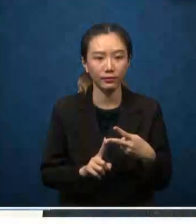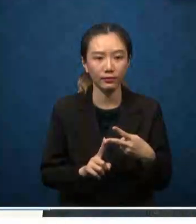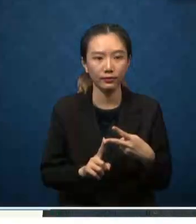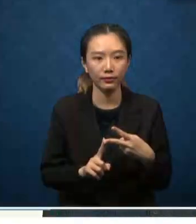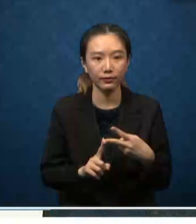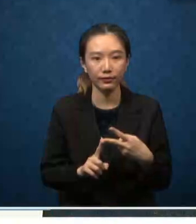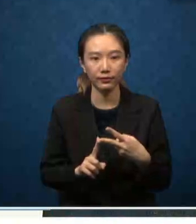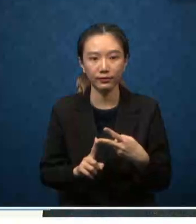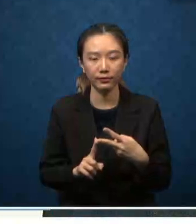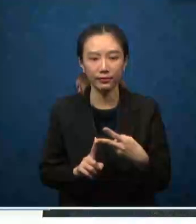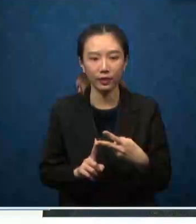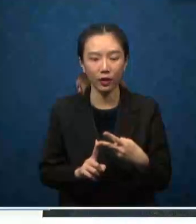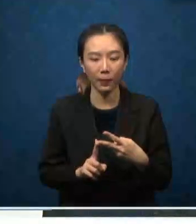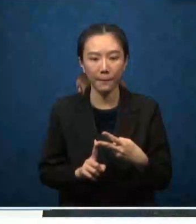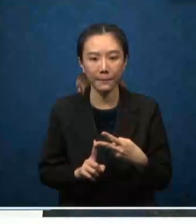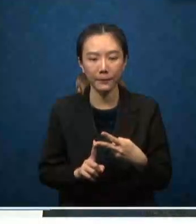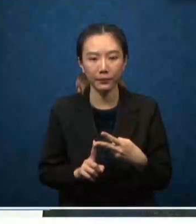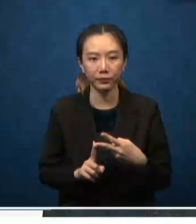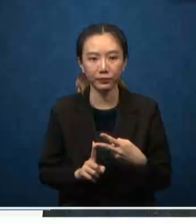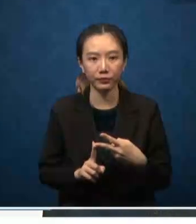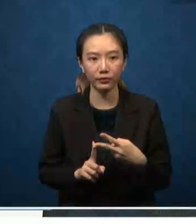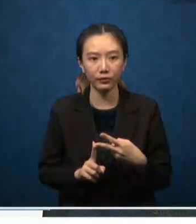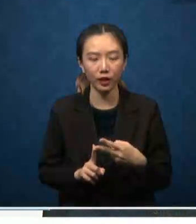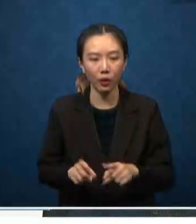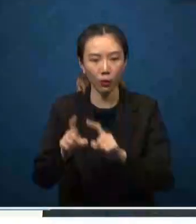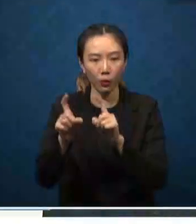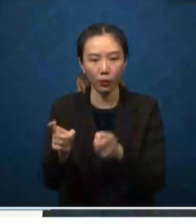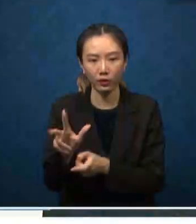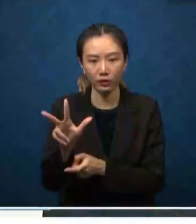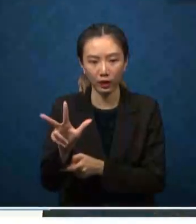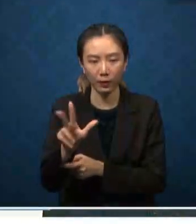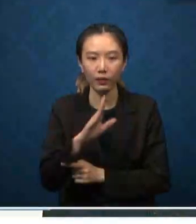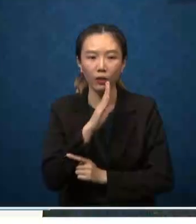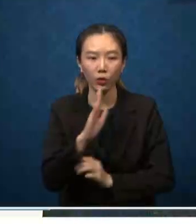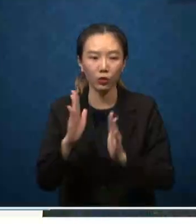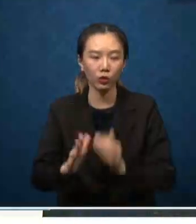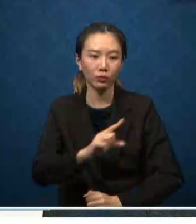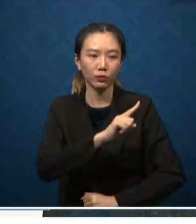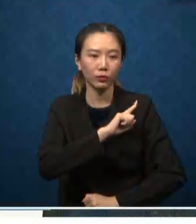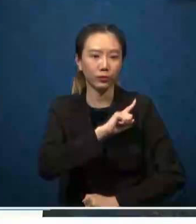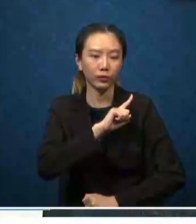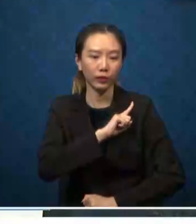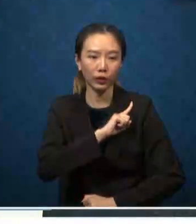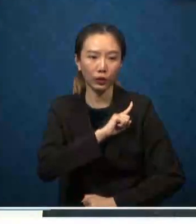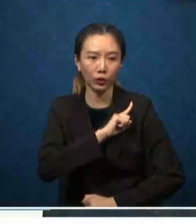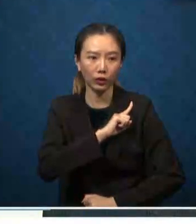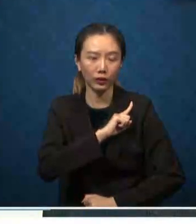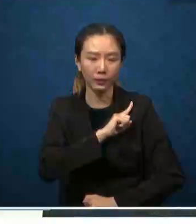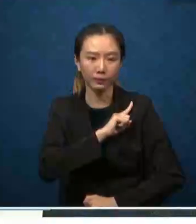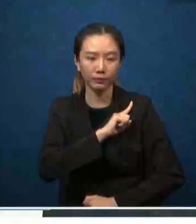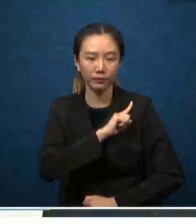มื่อในวรรคที่สามของมาตราเนี่ยเมื่อเจ้าพนักงานผู้ดำเนินคดีอาญาหรืออะไรก็แล้ว